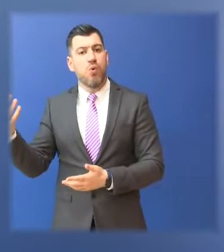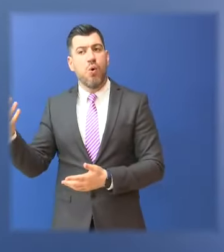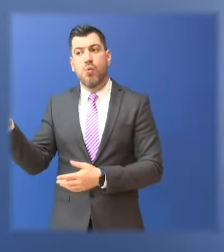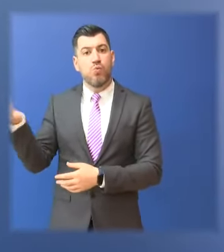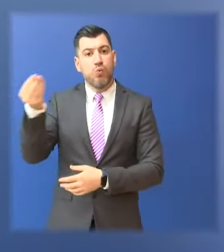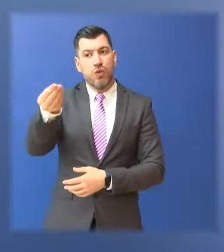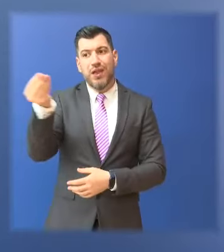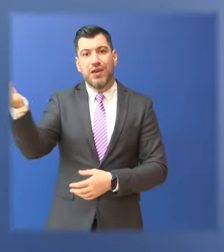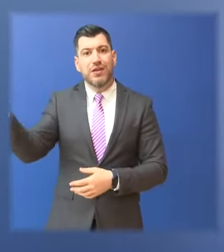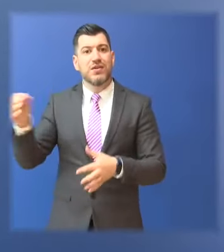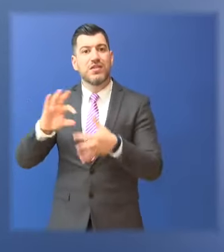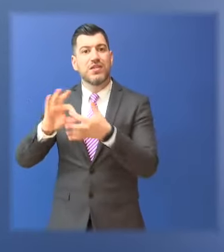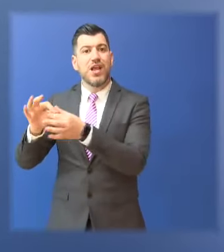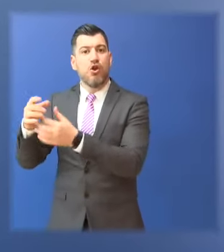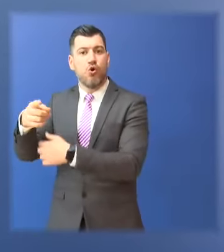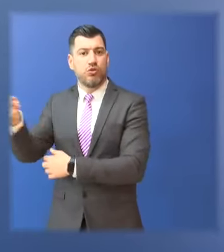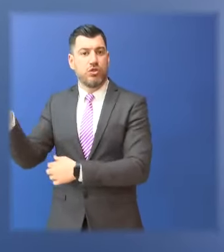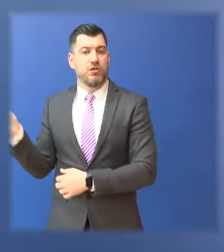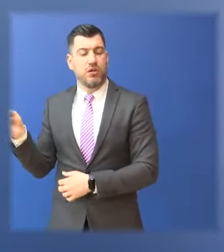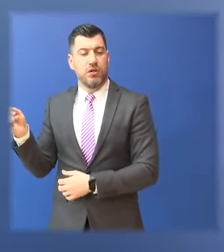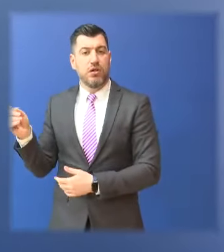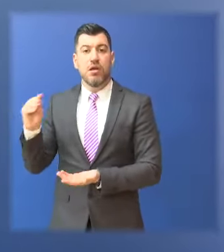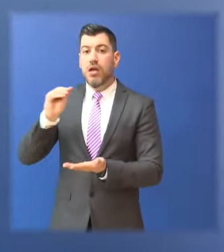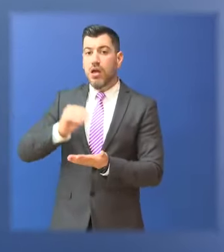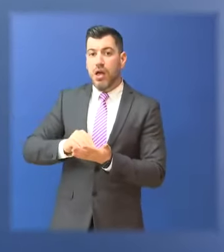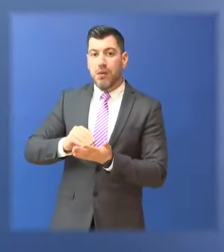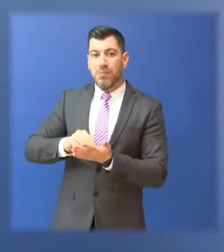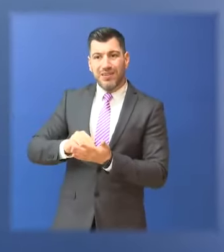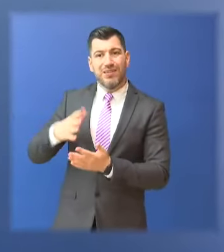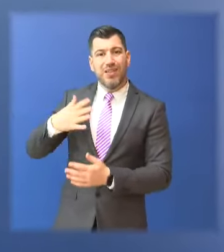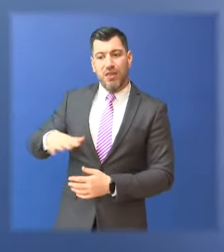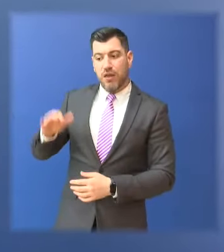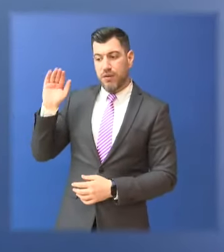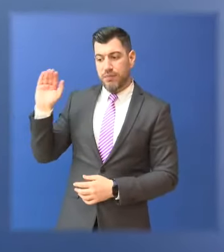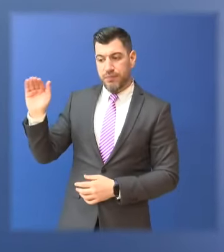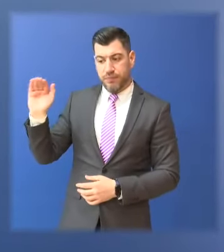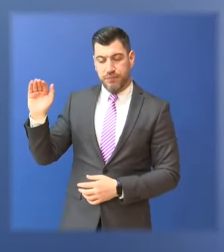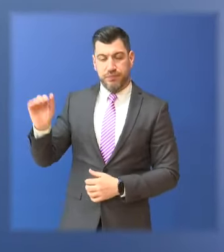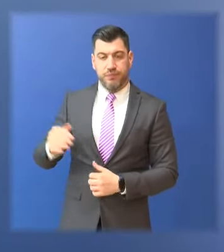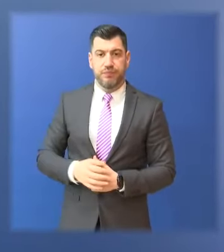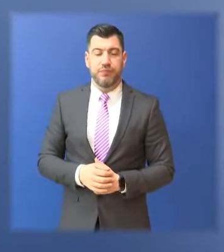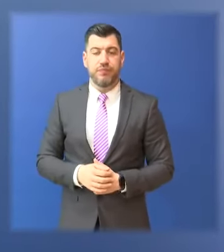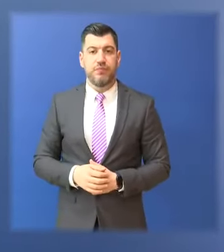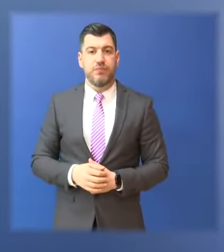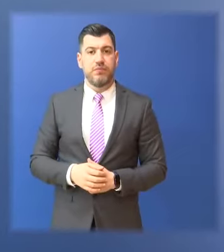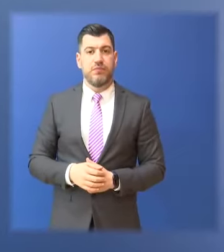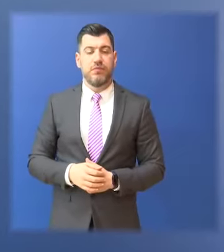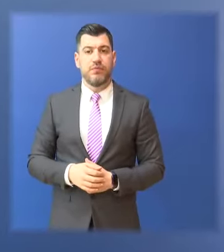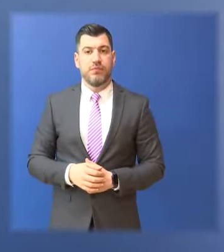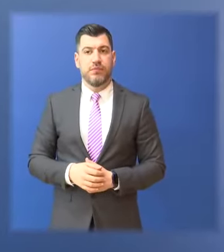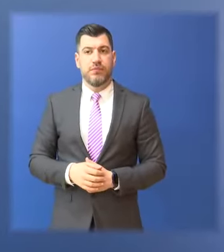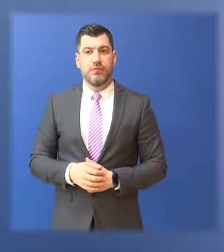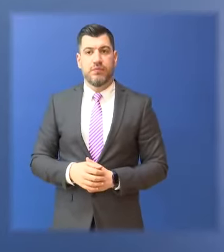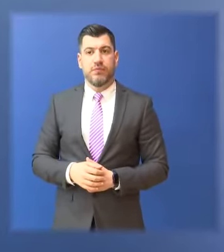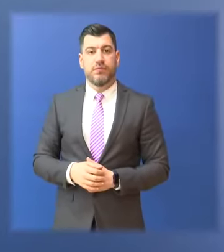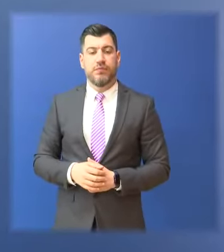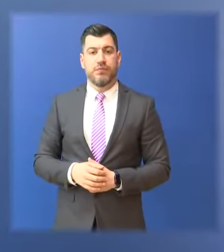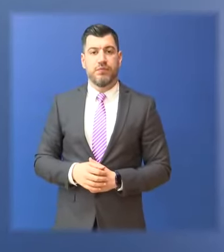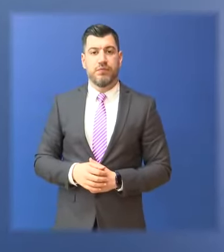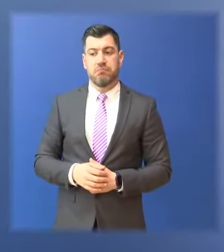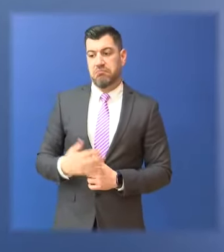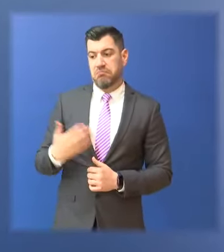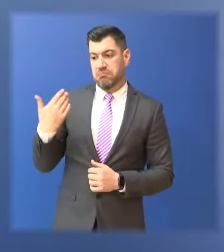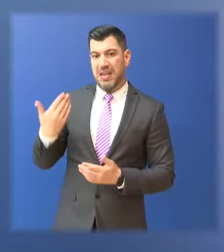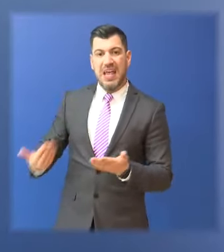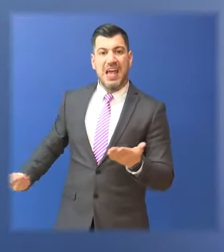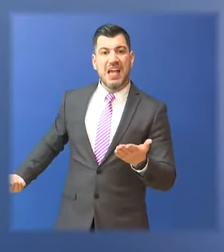ενώσεις. Και τέλος θα ήθελα να σας ρωτήσω εάν μετά τις τελευταίες καταγγελίες που έχουν γίνει και